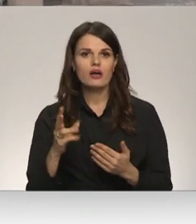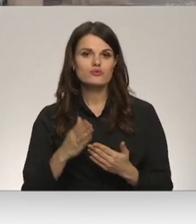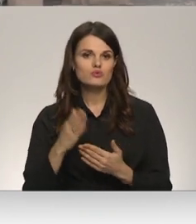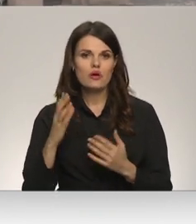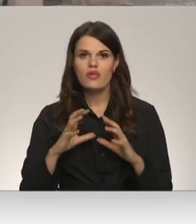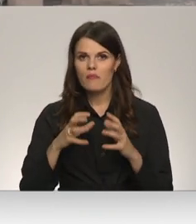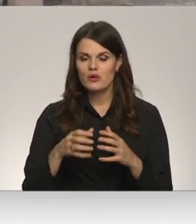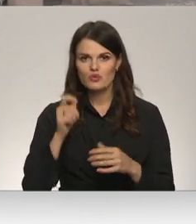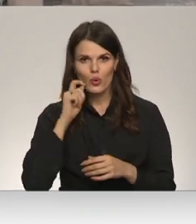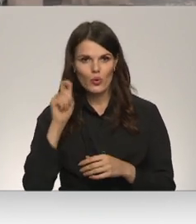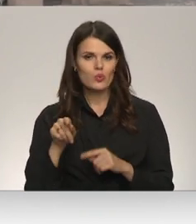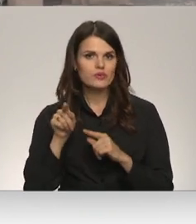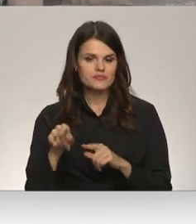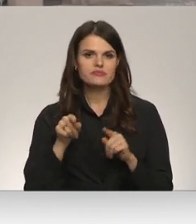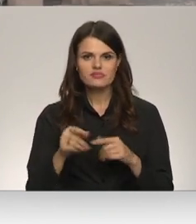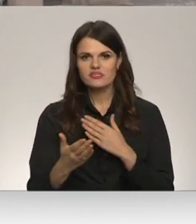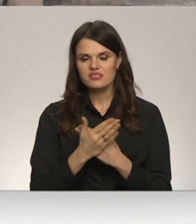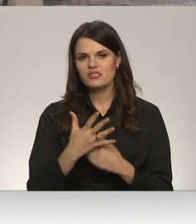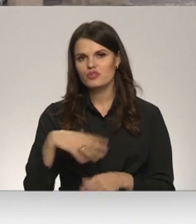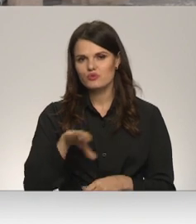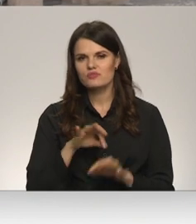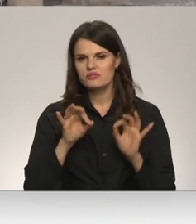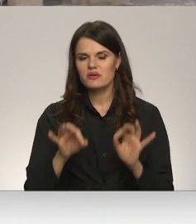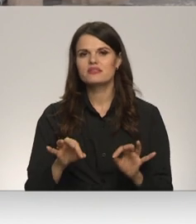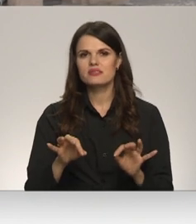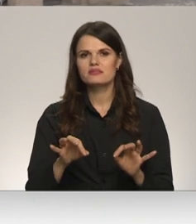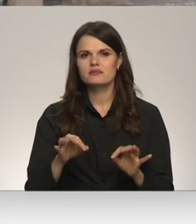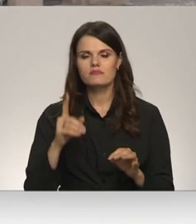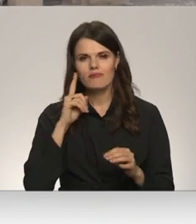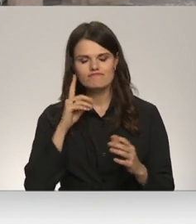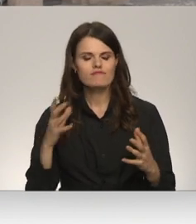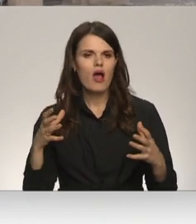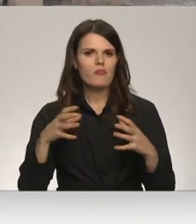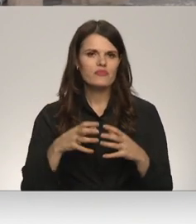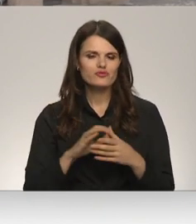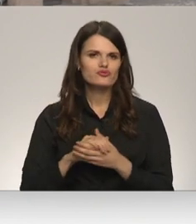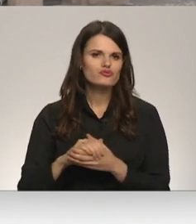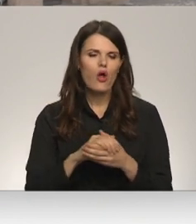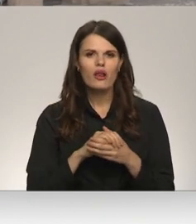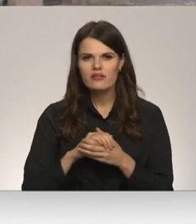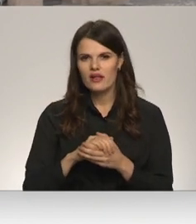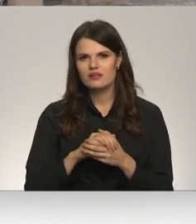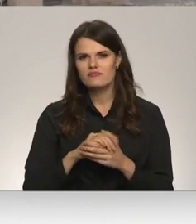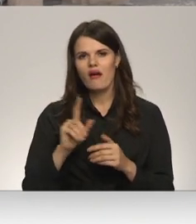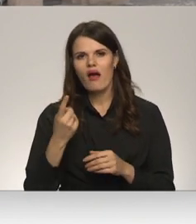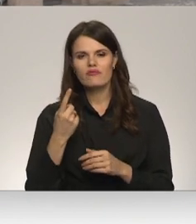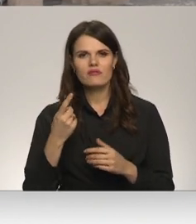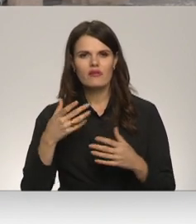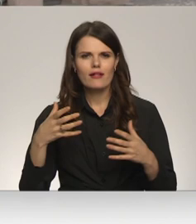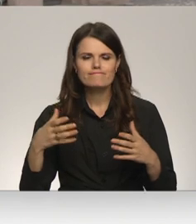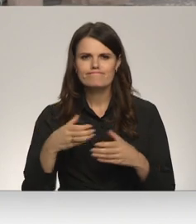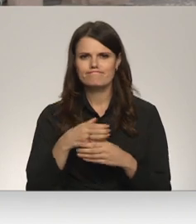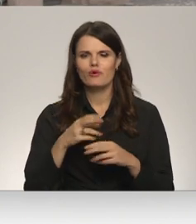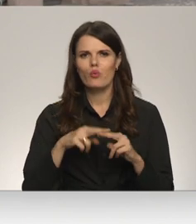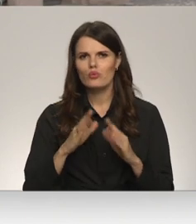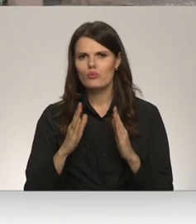pasaulē Ukrainā, tas liks mums patiesībā apvienoties, solidarizēties kaut kā, atkal savilties kopā